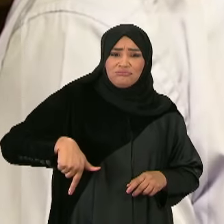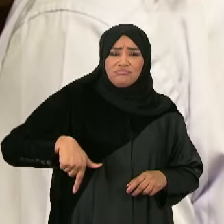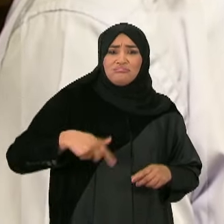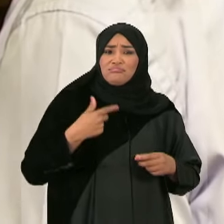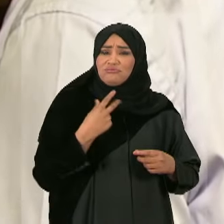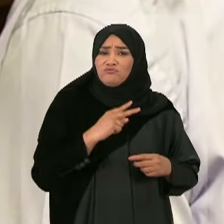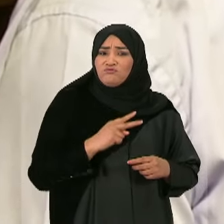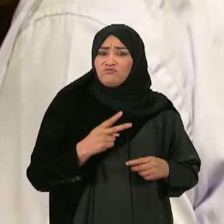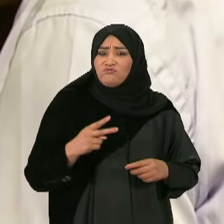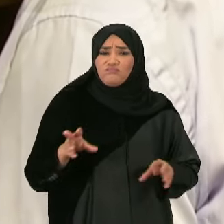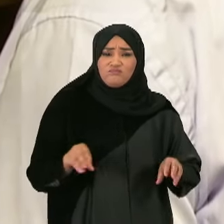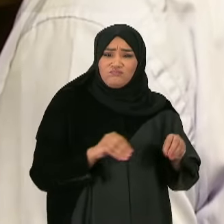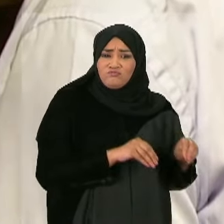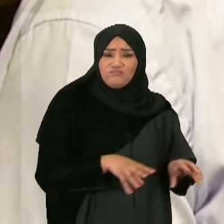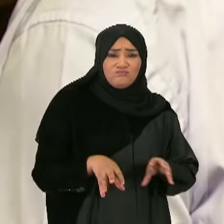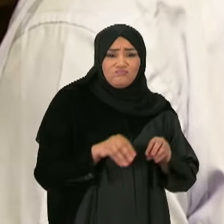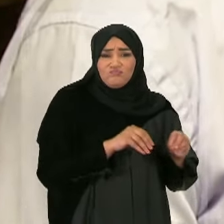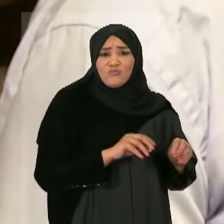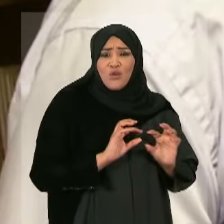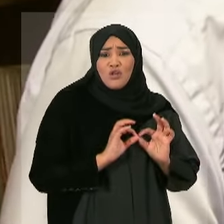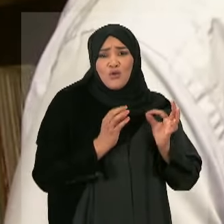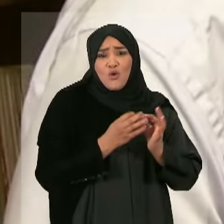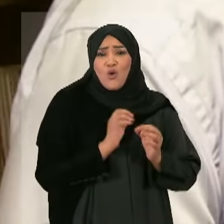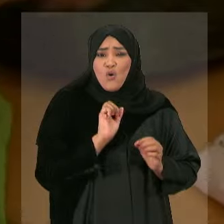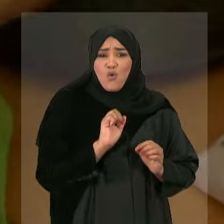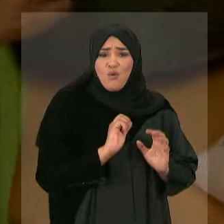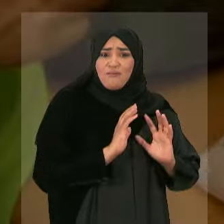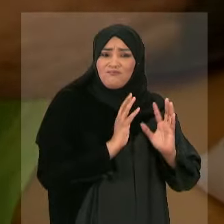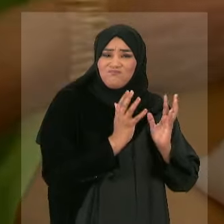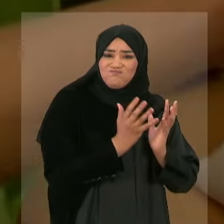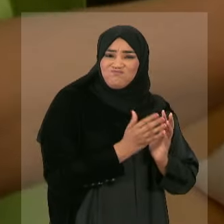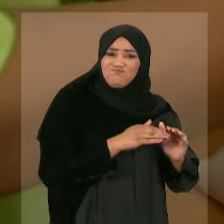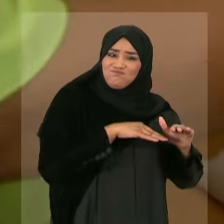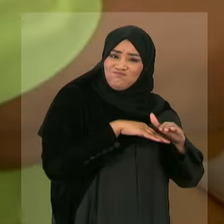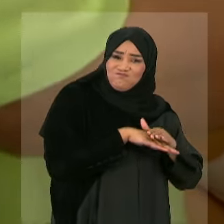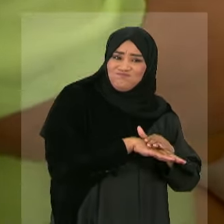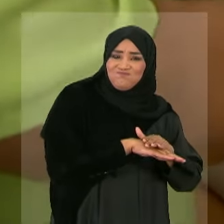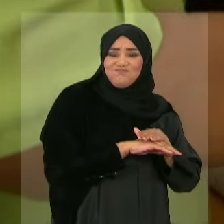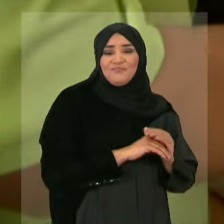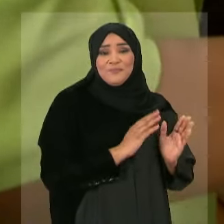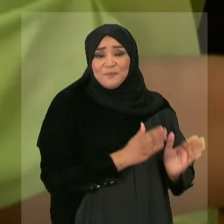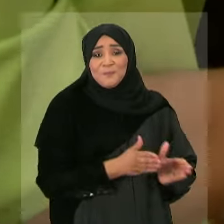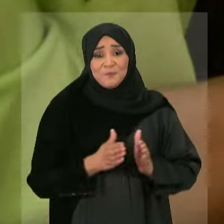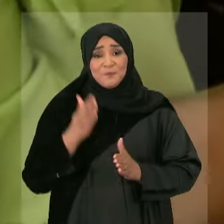بسخرها لعمل الجمعية جمعية صفوري جمعية العودة لصفوري. هذا السنفوار